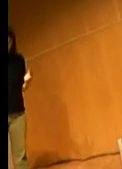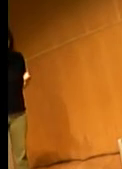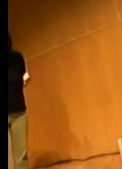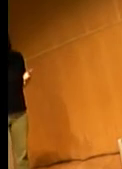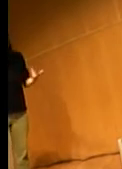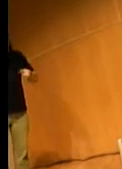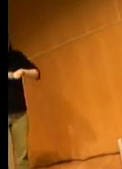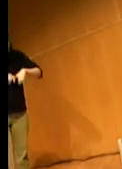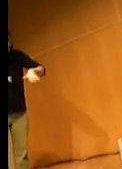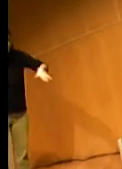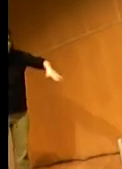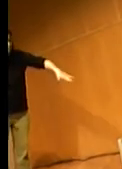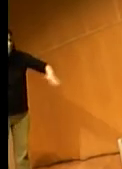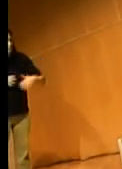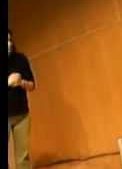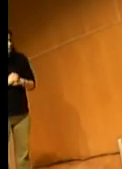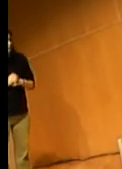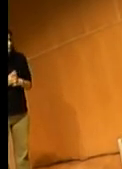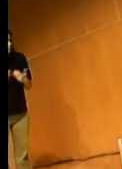avec les objectifs